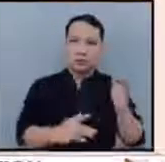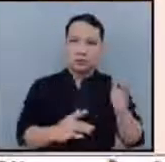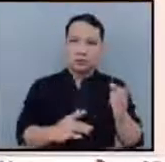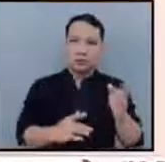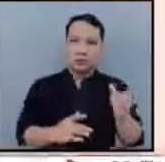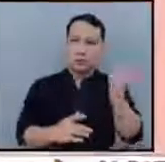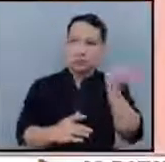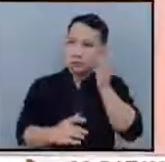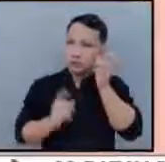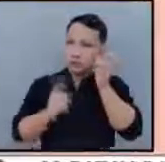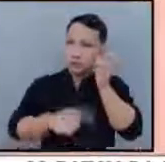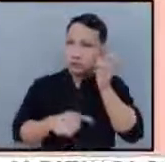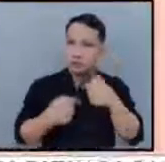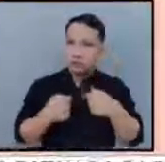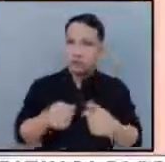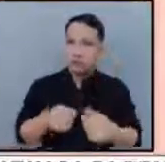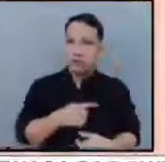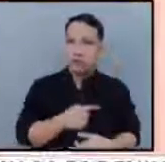sa end namin.